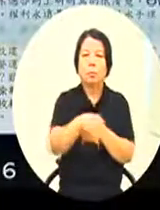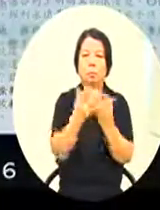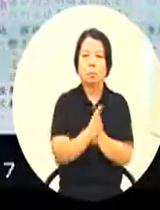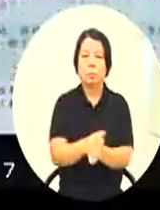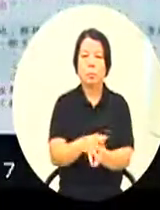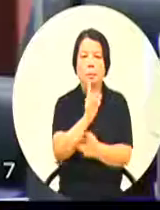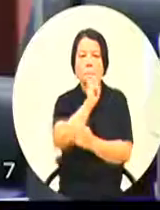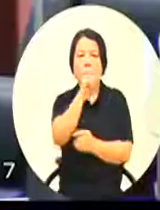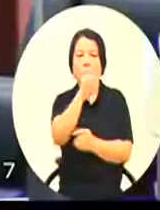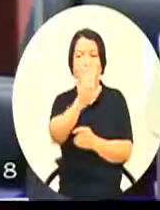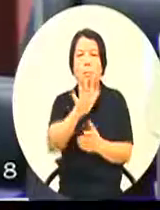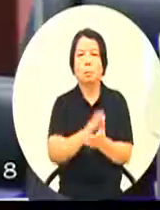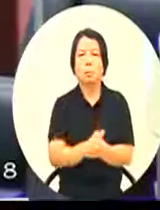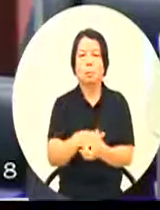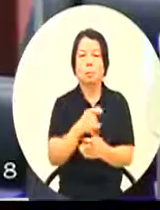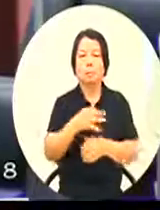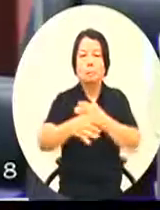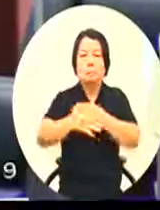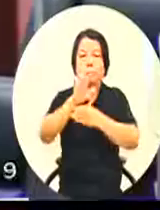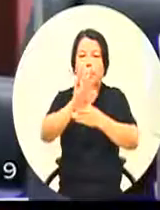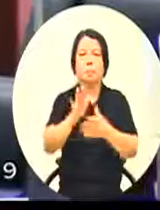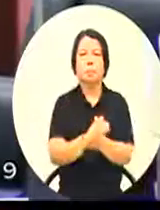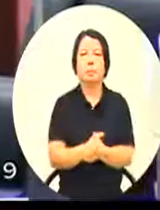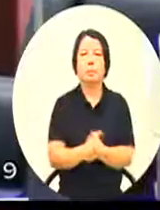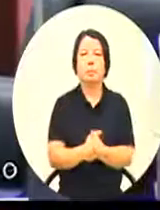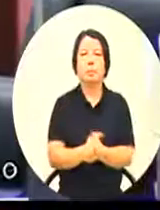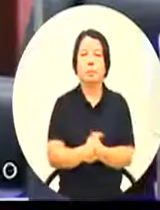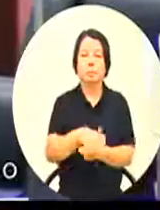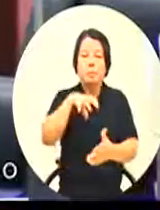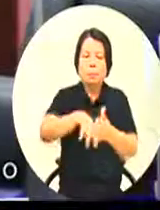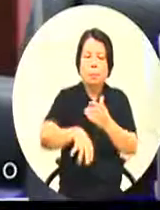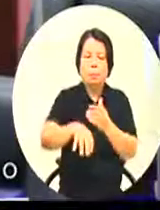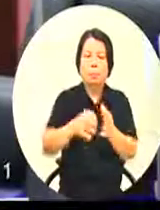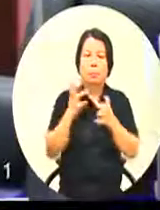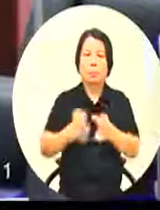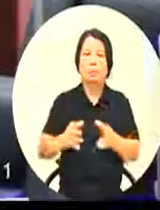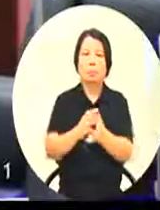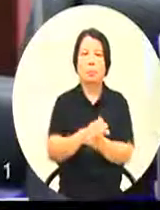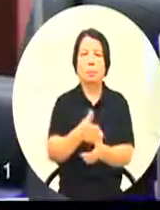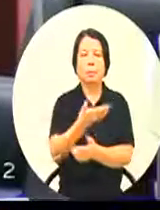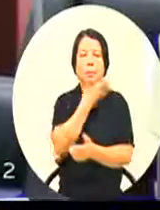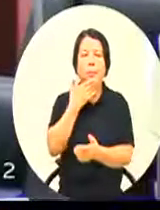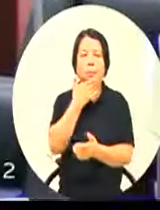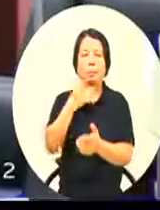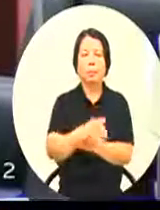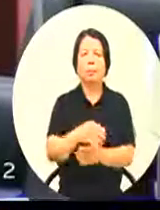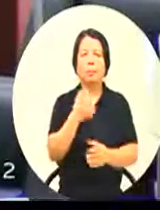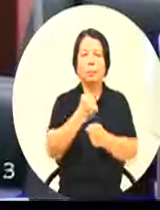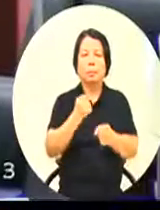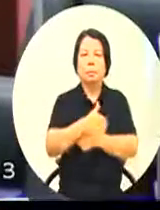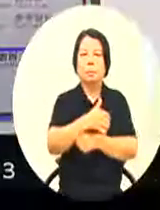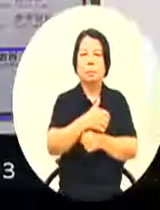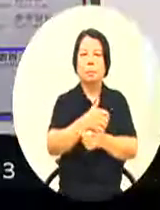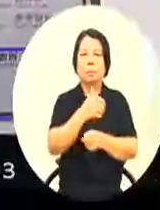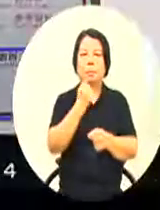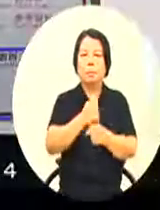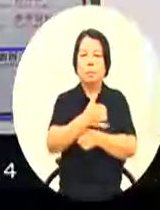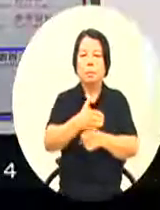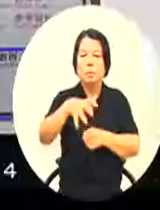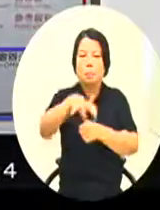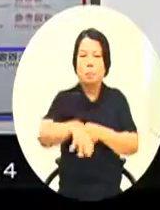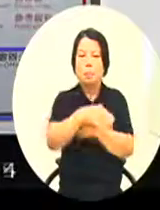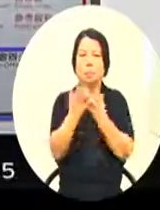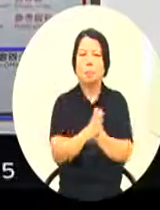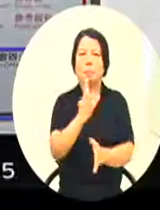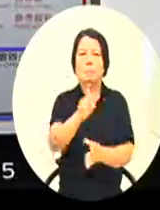举图利，为什么？里面就是设置了他们的私人办公室。来，把那个照片先拿出来，就这边，